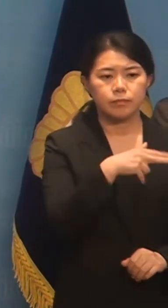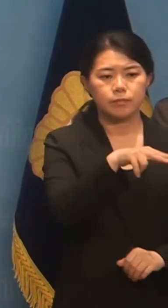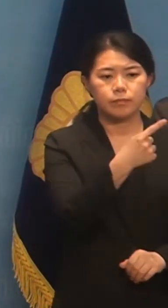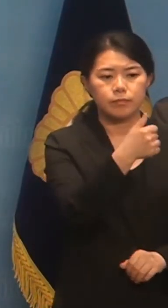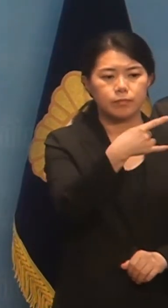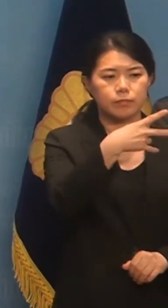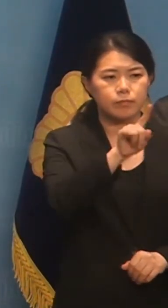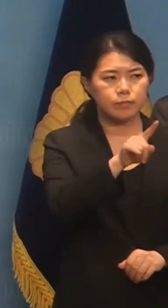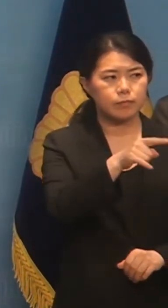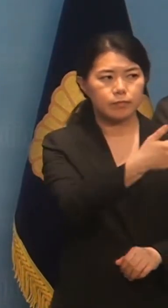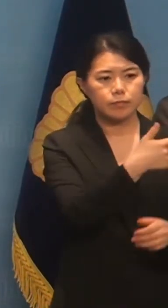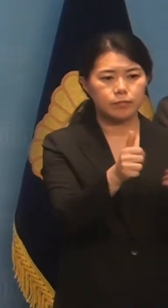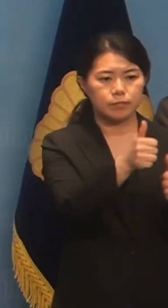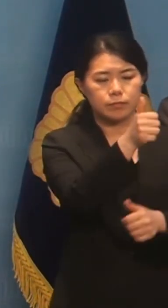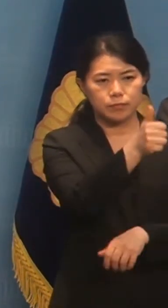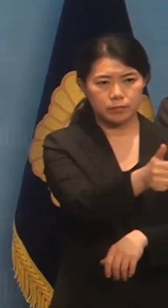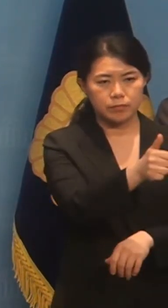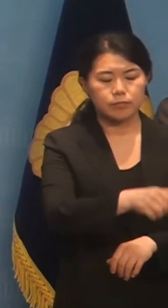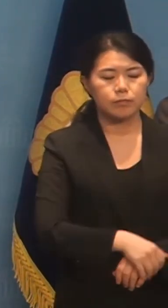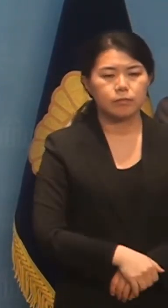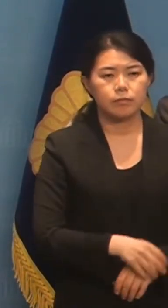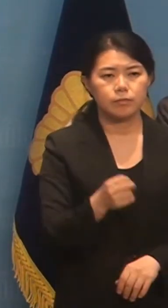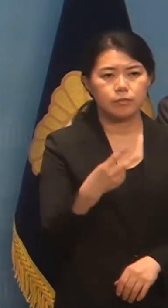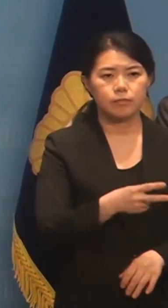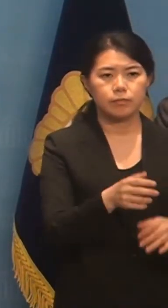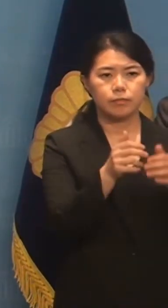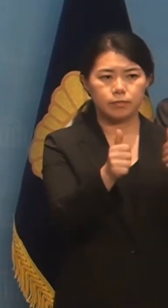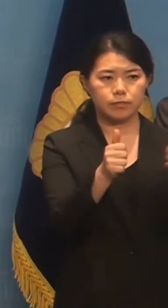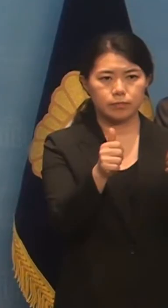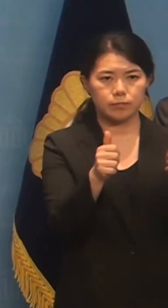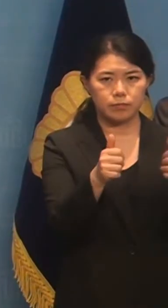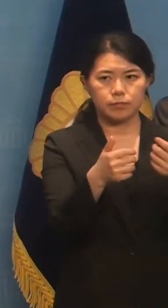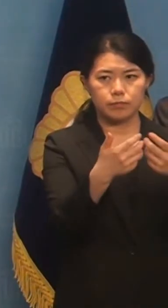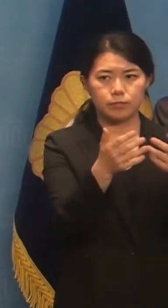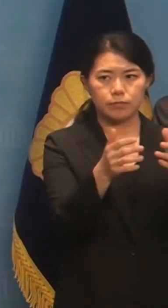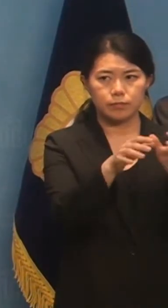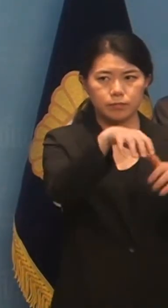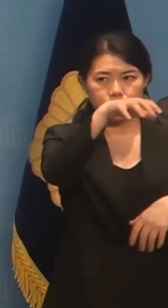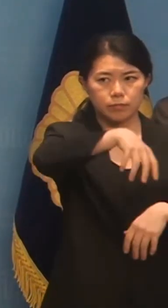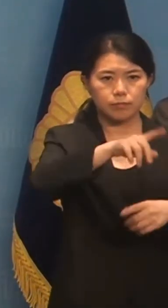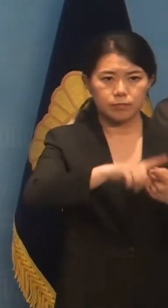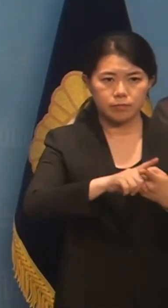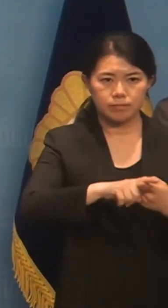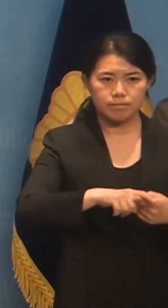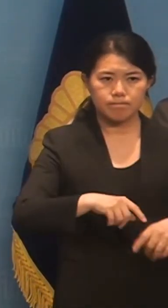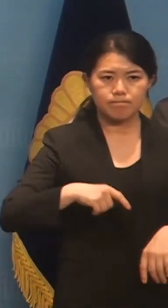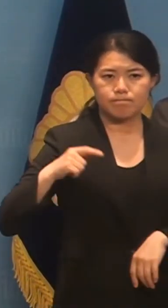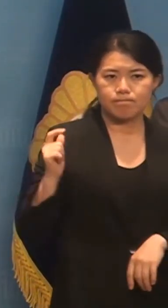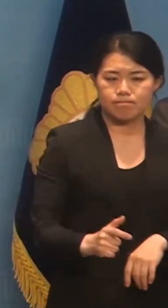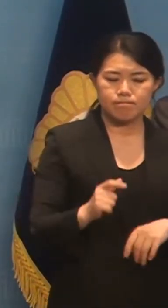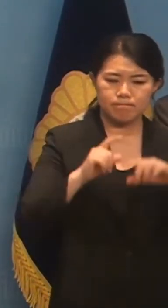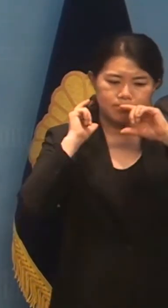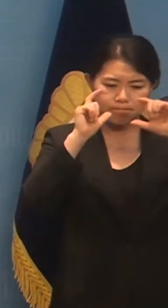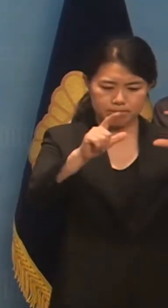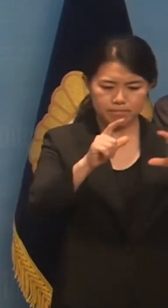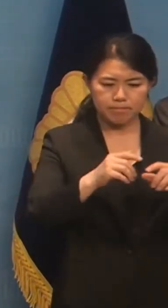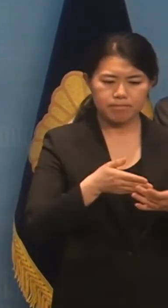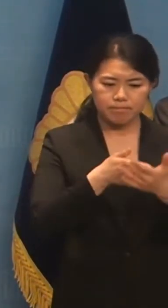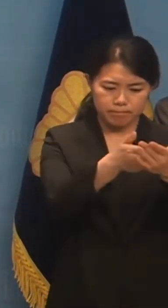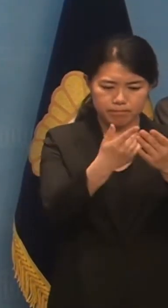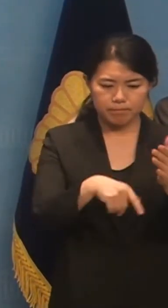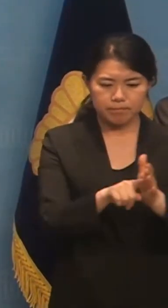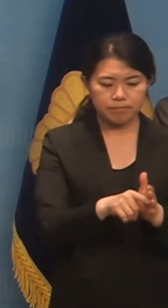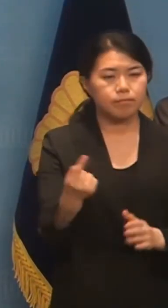조희대 대법원장을 비롯한 사법부에 강력한 경고와 또 요구를 하고자 이